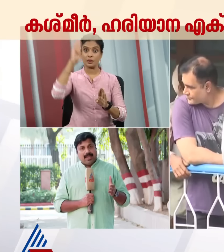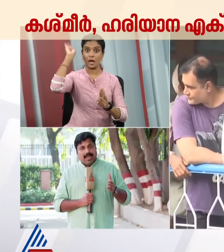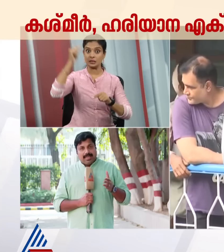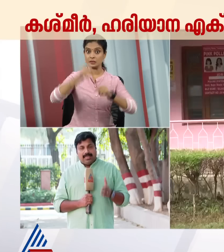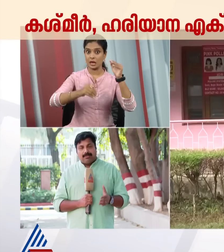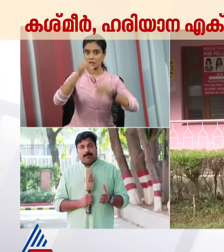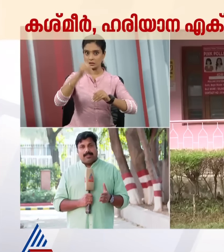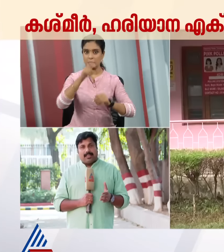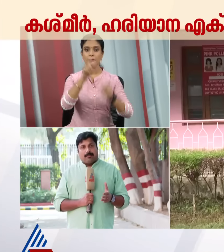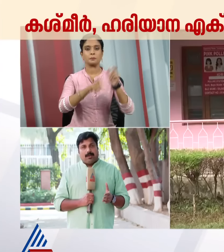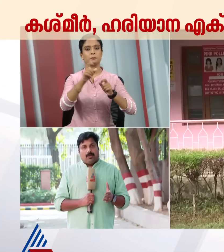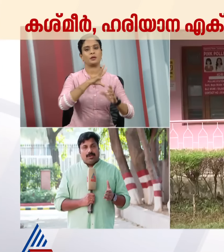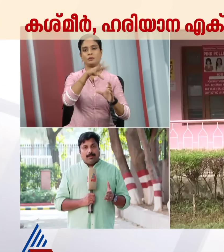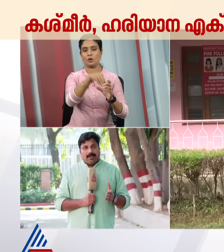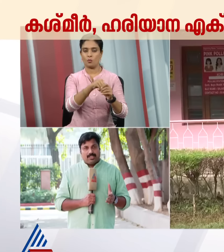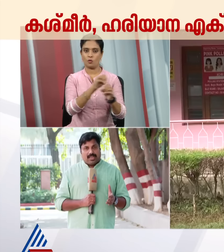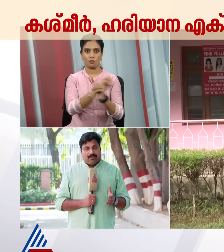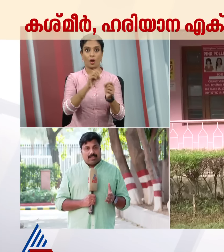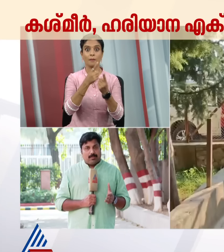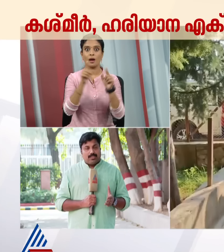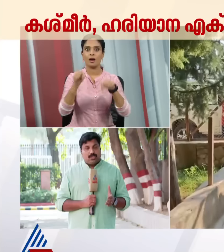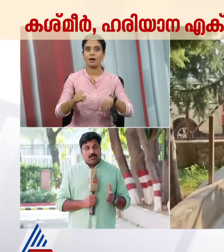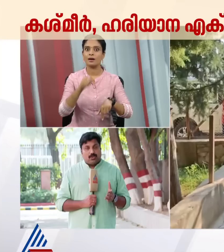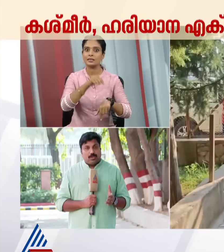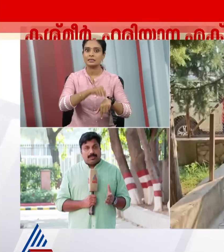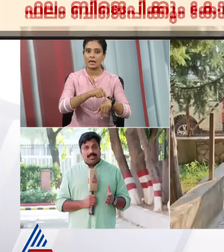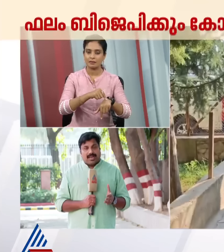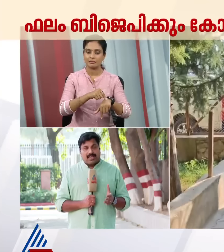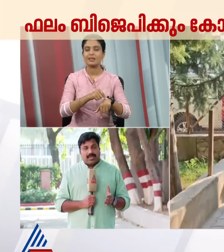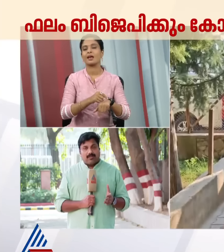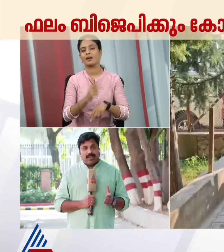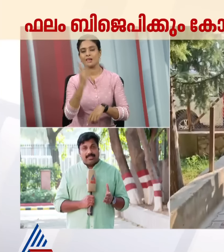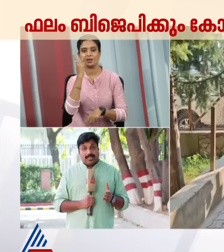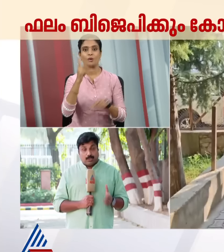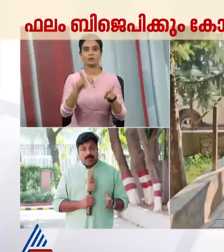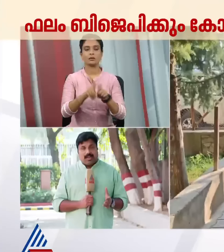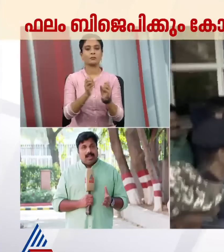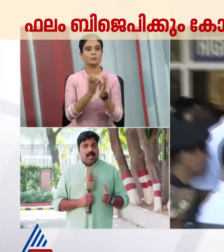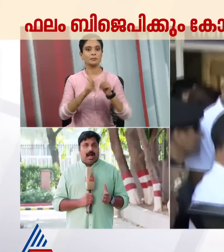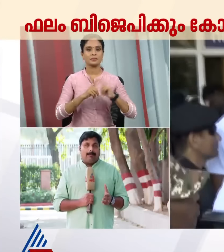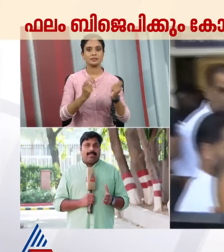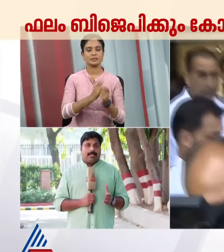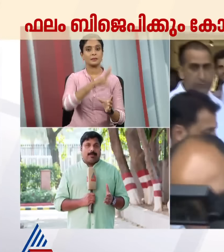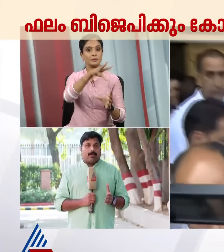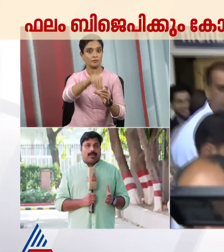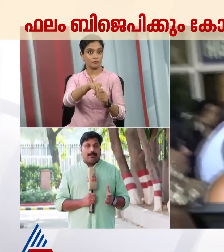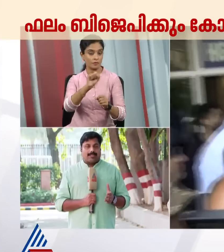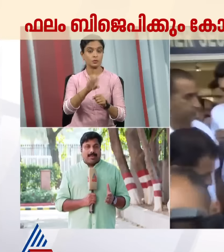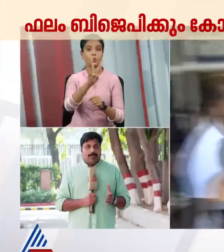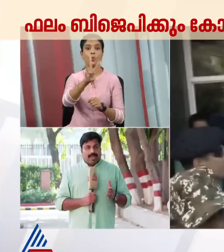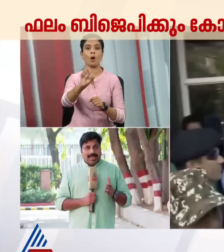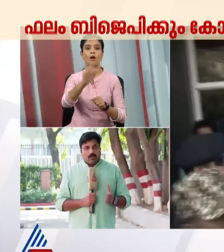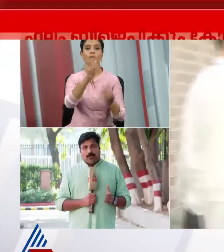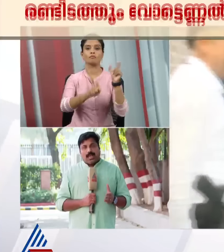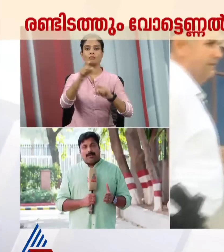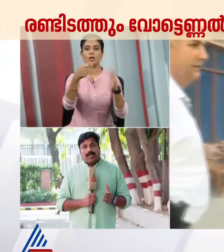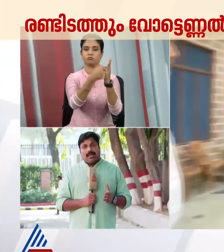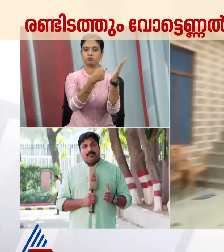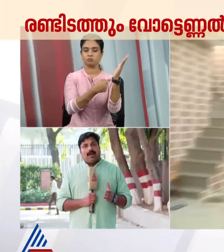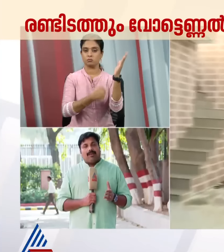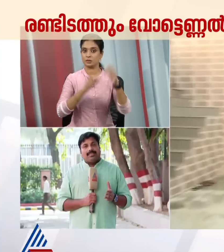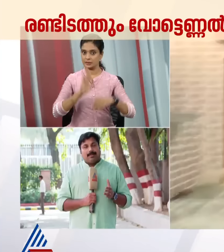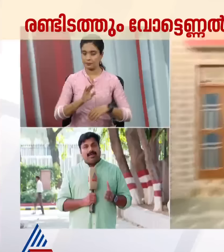പക്ഷേ ഈ നിയമസഭാ തെരഞ്ഞെടുപ്പിൽ ഒരു കൈ പരീക്ഷിക്കാൻ അവർ തീരുമാനിച്ചിരിക്കുന്നു. 20 സ്ഥാനാർത്ഥികൾ വരെ കശ്മീരിൽ BJP. പക്ഷേ ഏറ്റവും